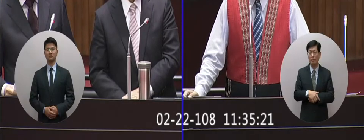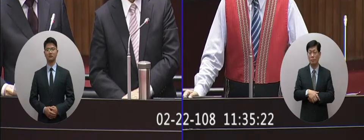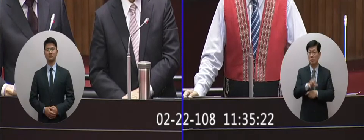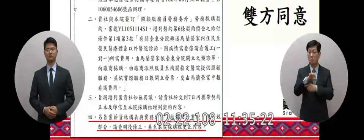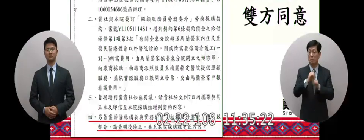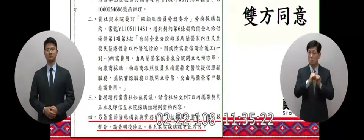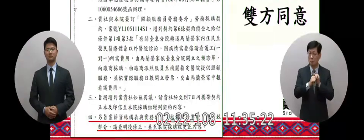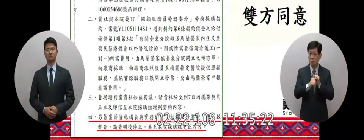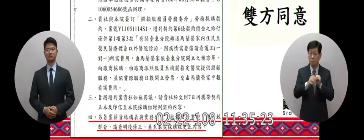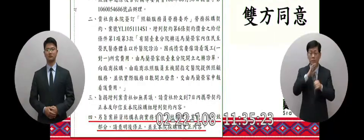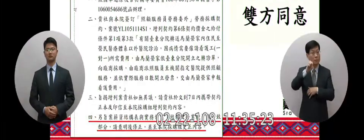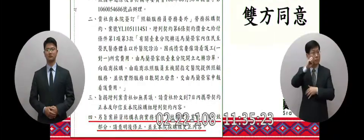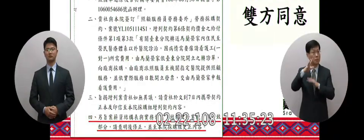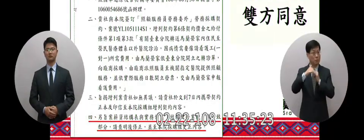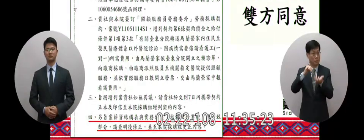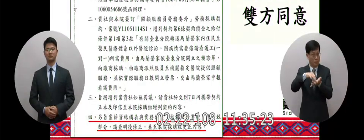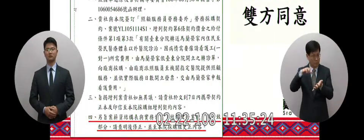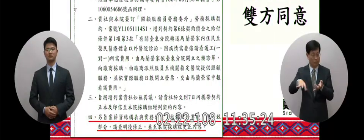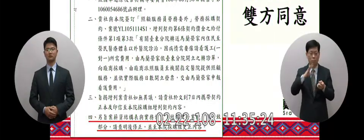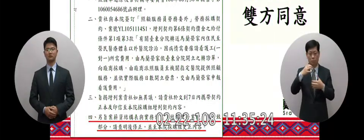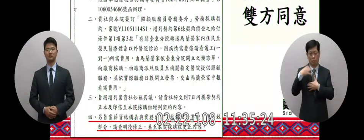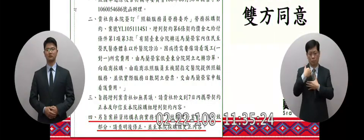农民医院是退伍会所辖的。